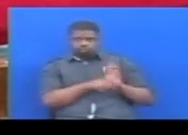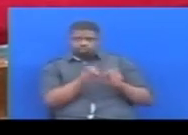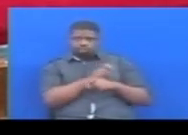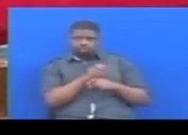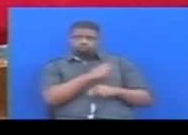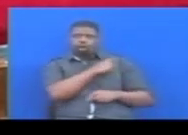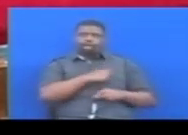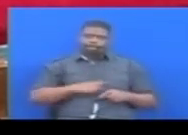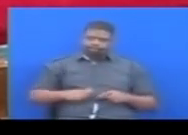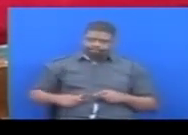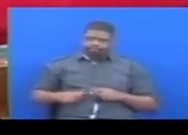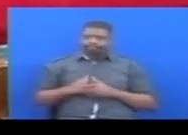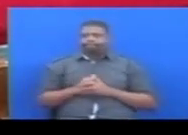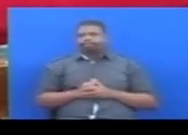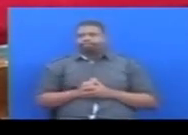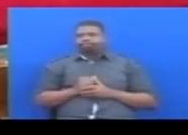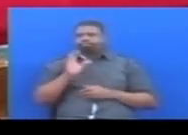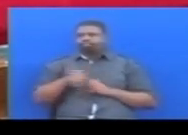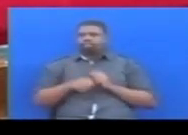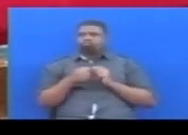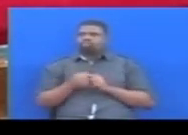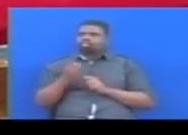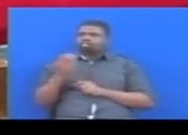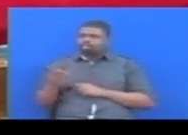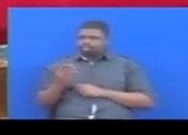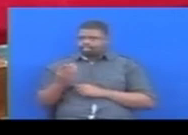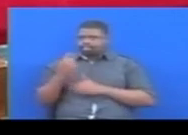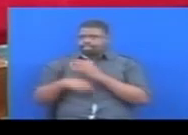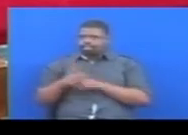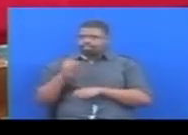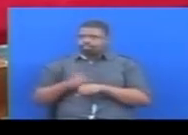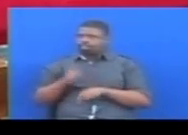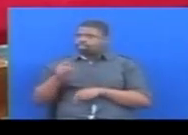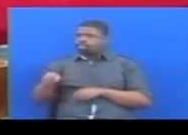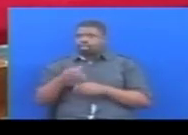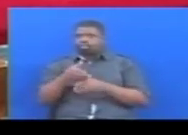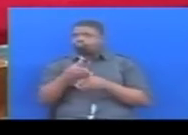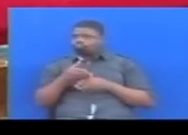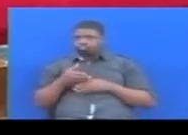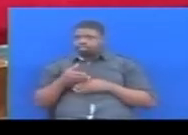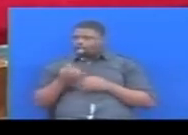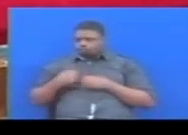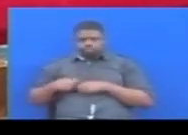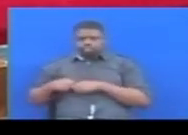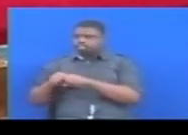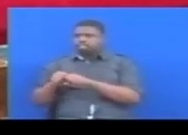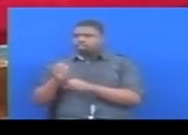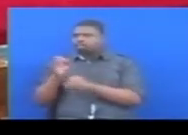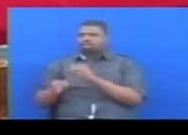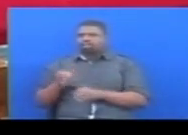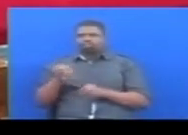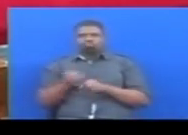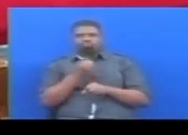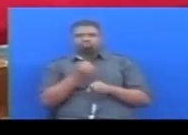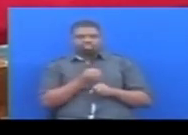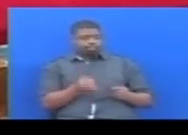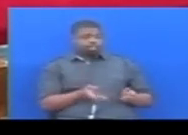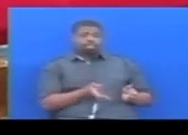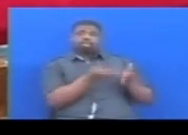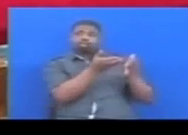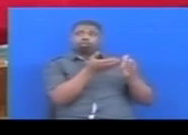umma PSRC kwa miaka 14. Katika kipindi hicho, kampuni haikutekeleza ipasavyo shughuli za maendeleo na